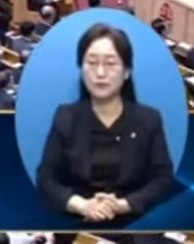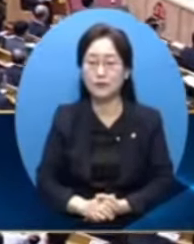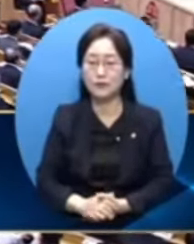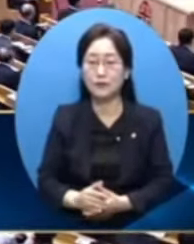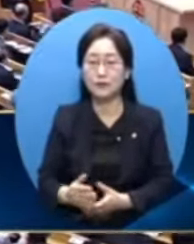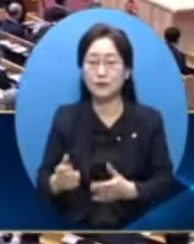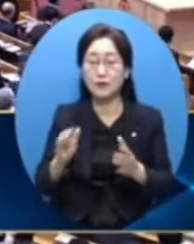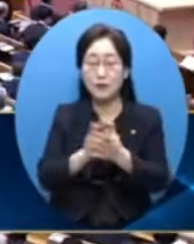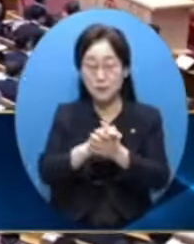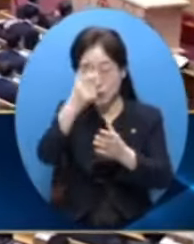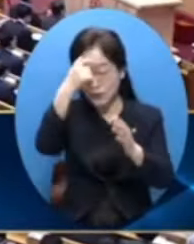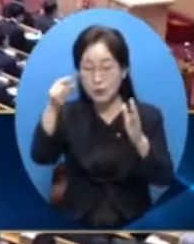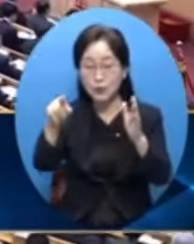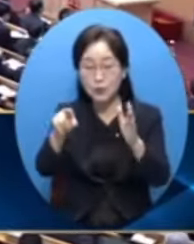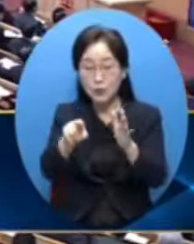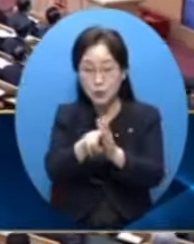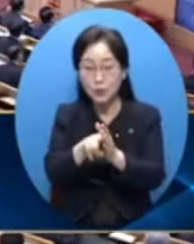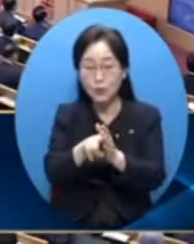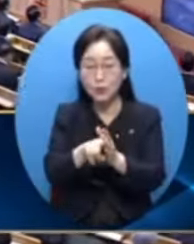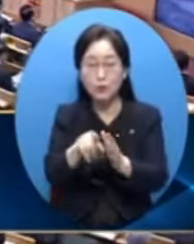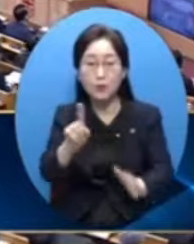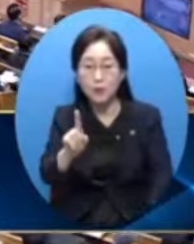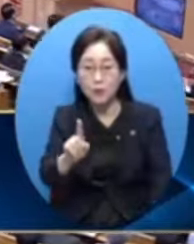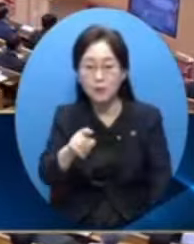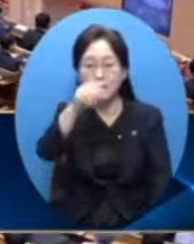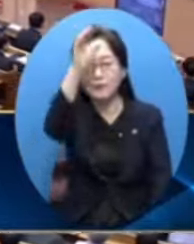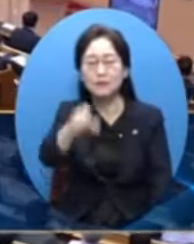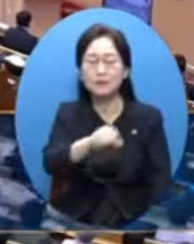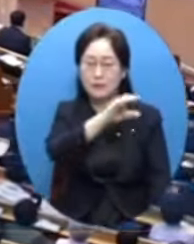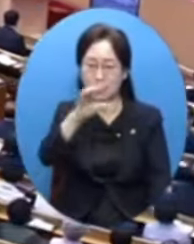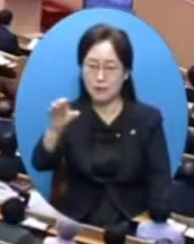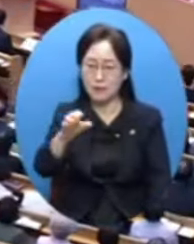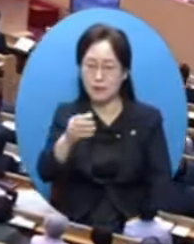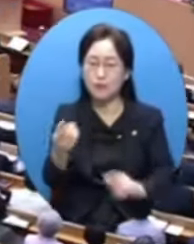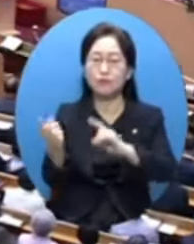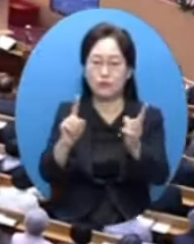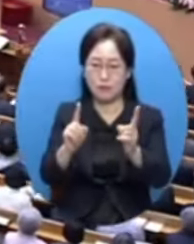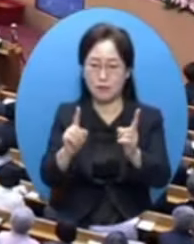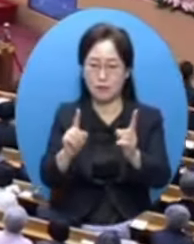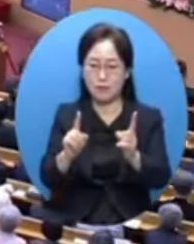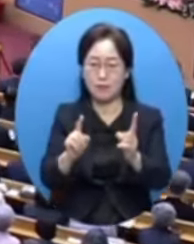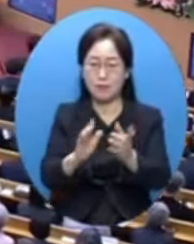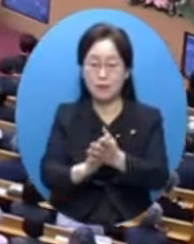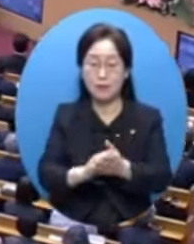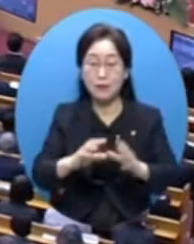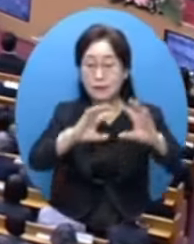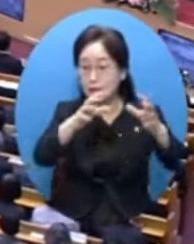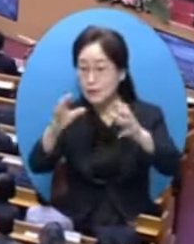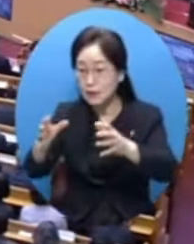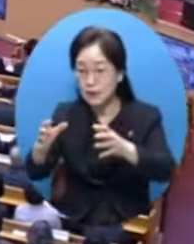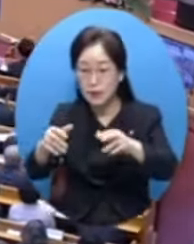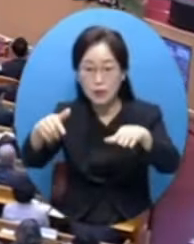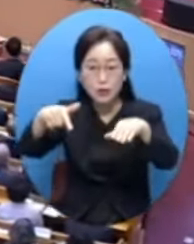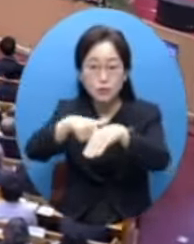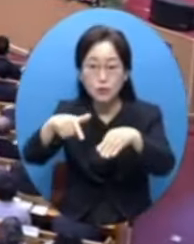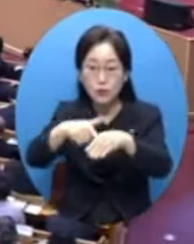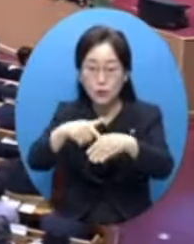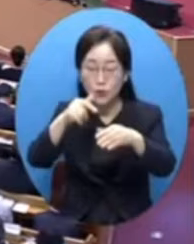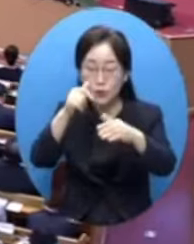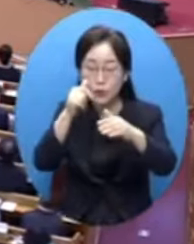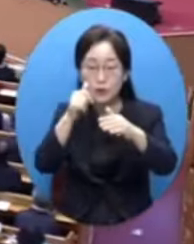기독교 신앙의 핵심은 십자가와 부활입니다. 이상 어떤 종교 지도자도 죽음